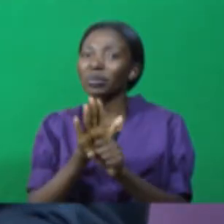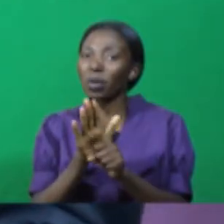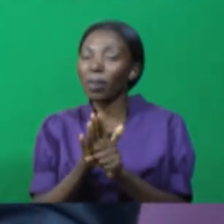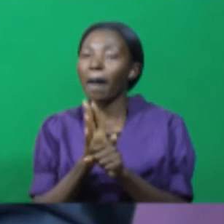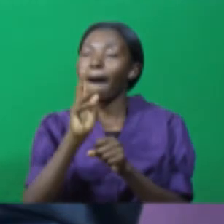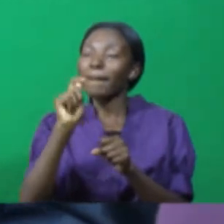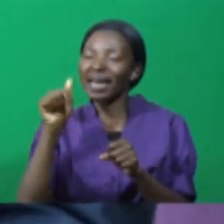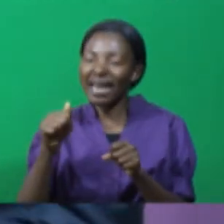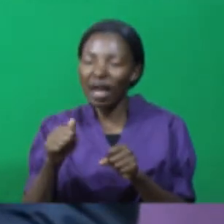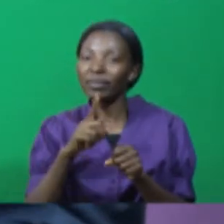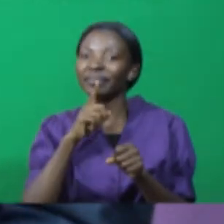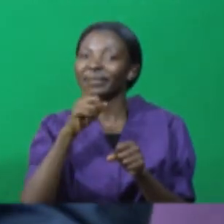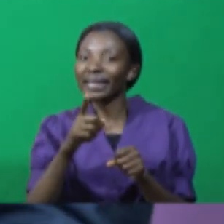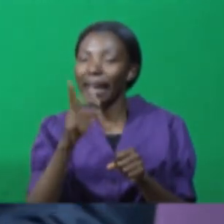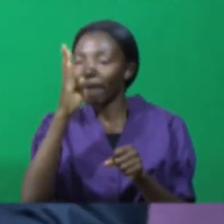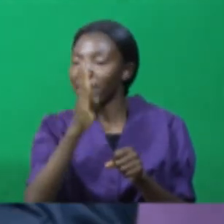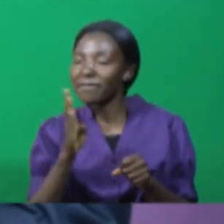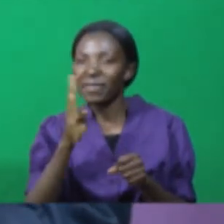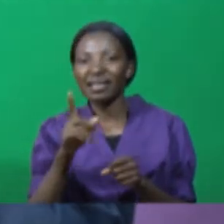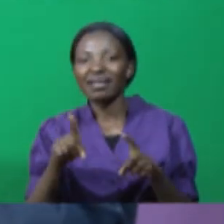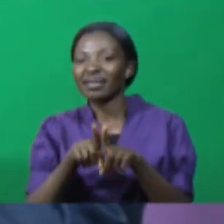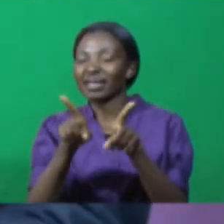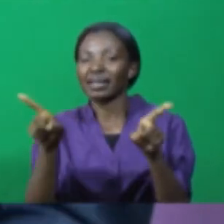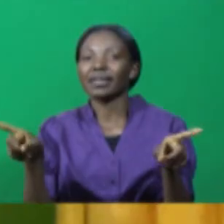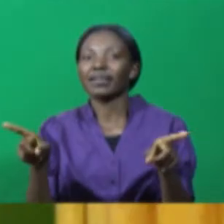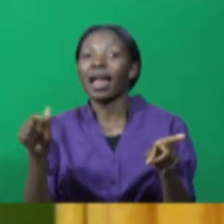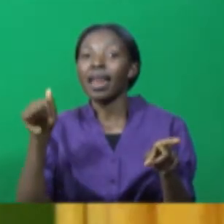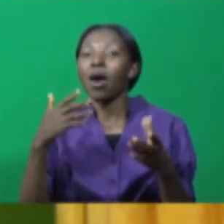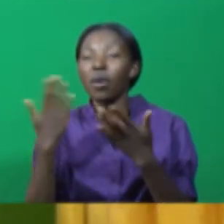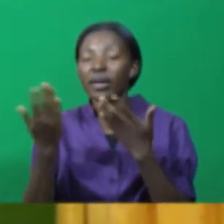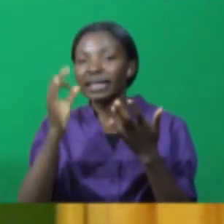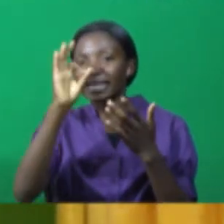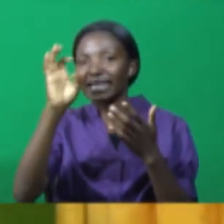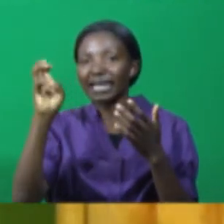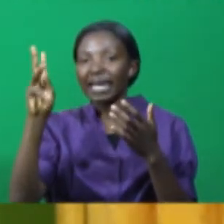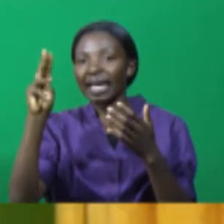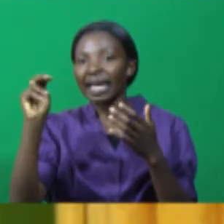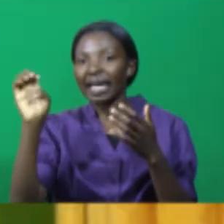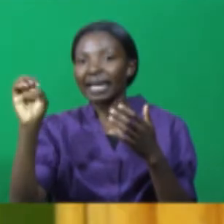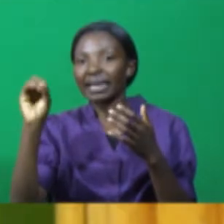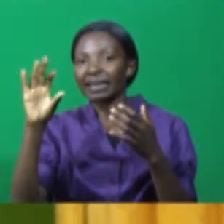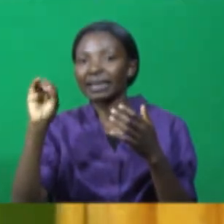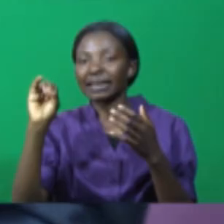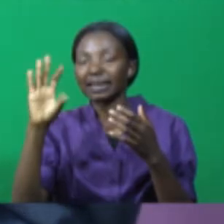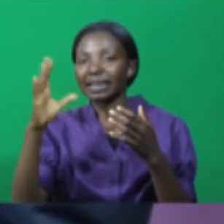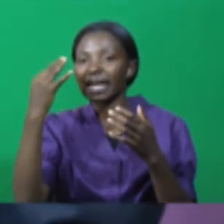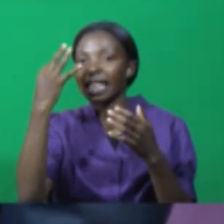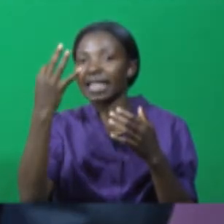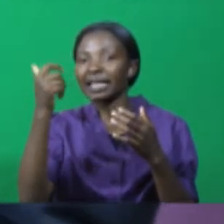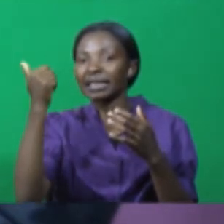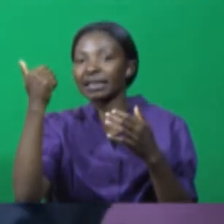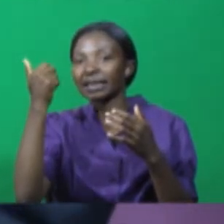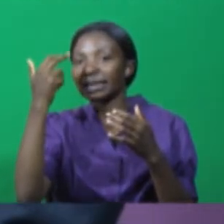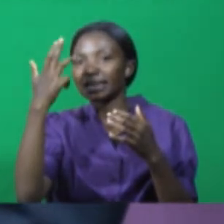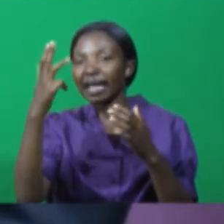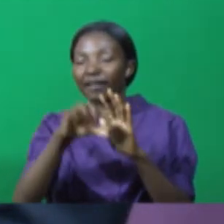Yeti matambanudza kuti kublesa kwacho kunosiya. Inda pana Genesis 39 unzwe. Genesis 39. Mwari zvaanoitira vana vake. Verse 1